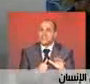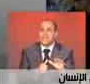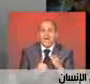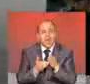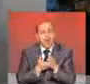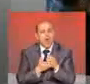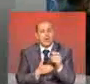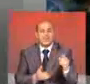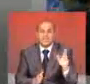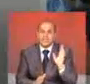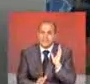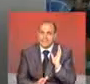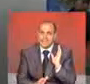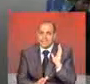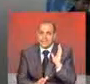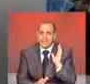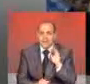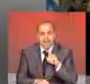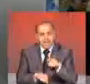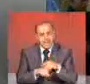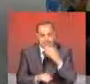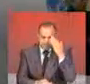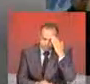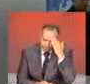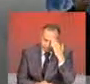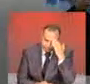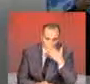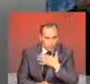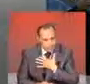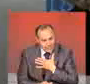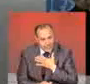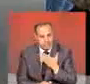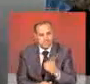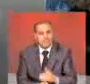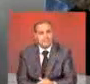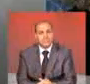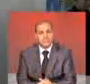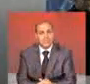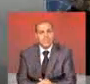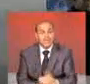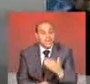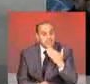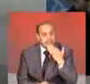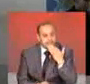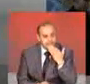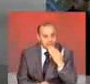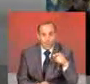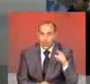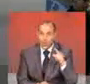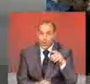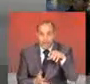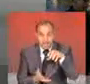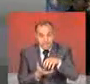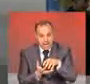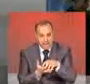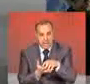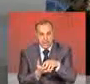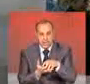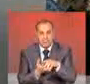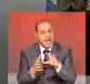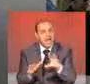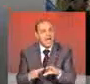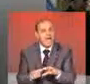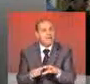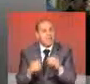الإنسان. يعني البلدية مشكورة، الفرع أيضا مشكور. هذه مشكون مقر متاع